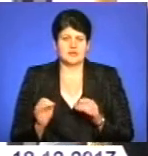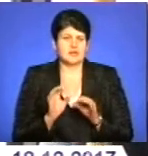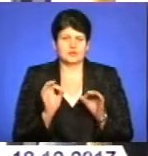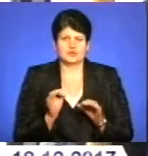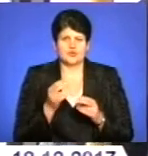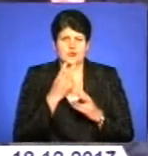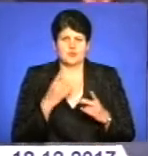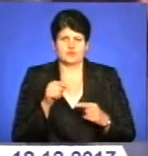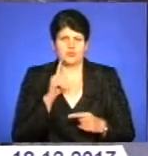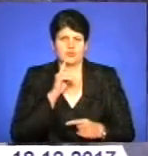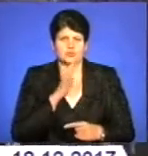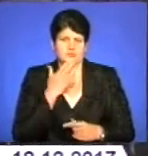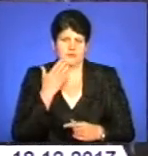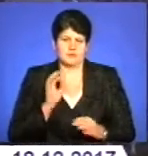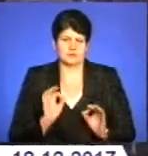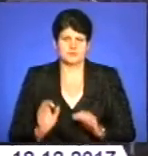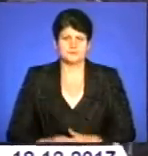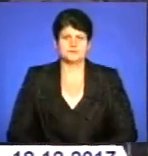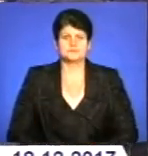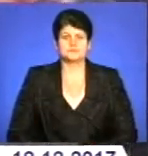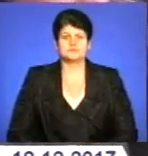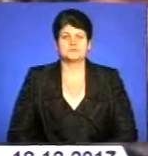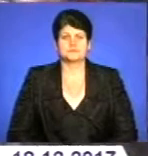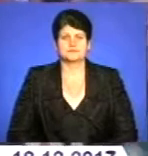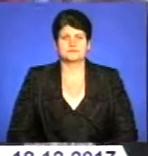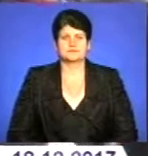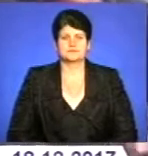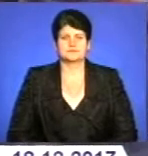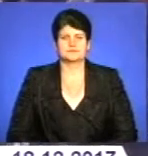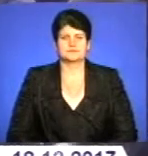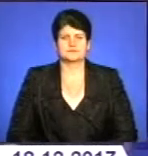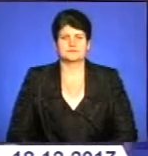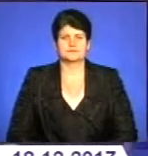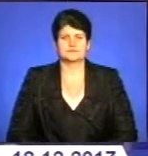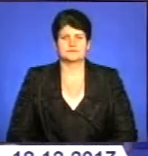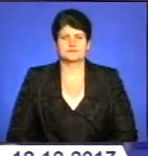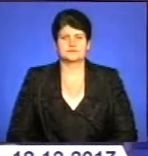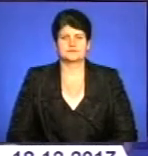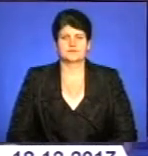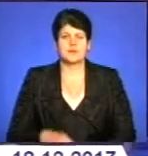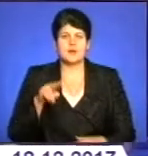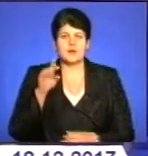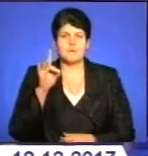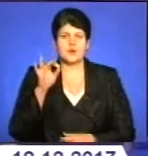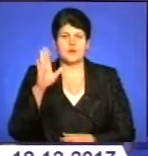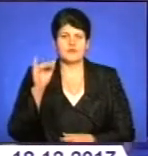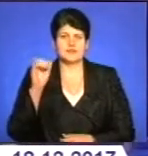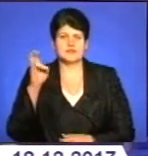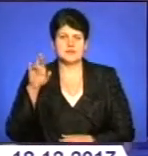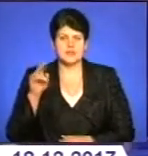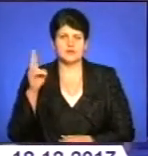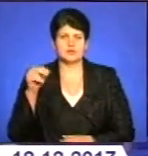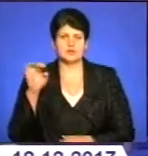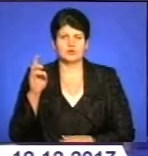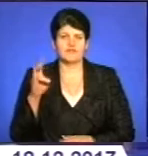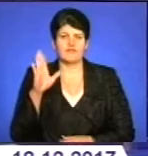ніяких незручностей. Соломія Струс, Андрій Прокопів, Вісті ТТБ. Провінція Донг-Най, що у Соціалістичній